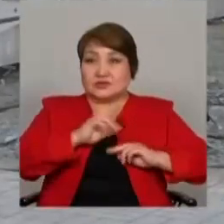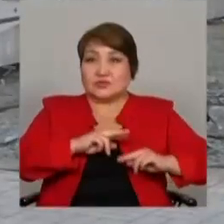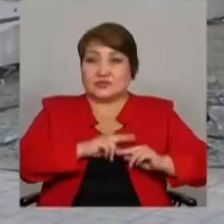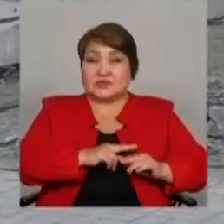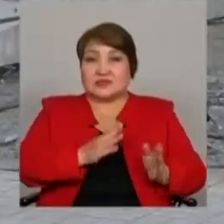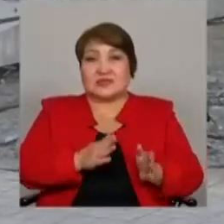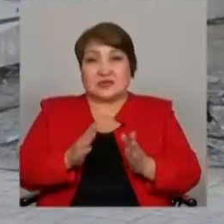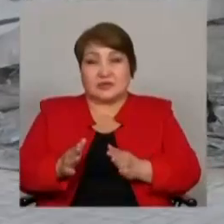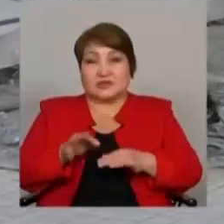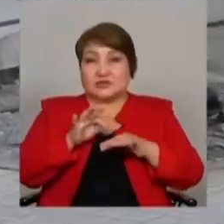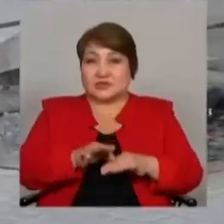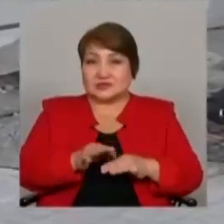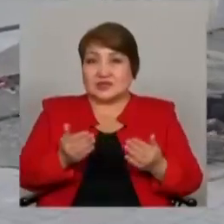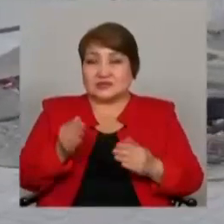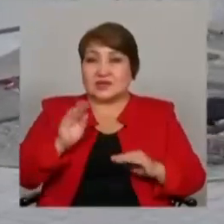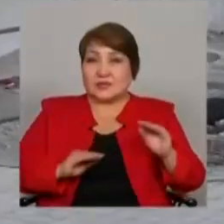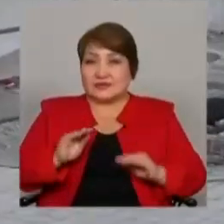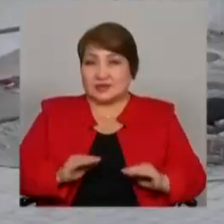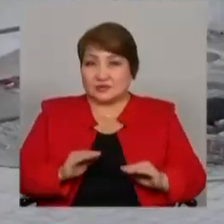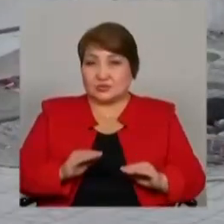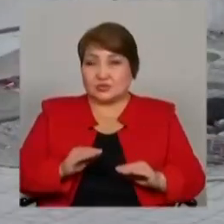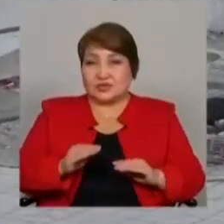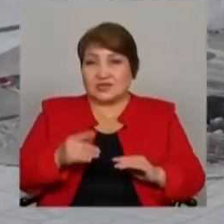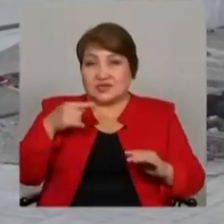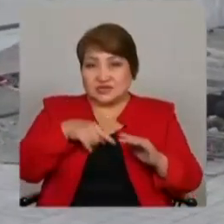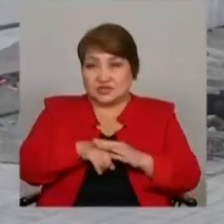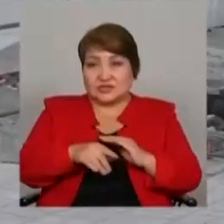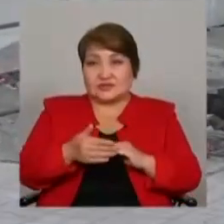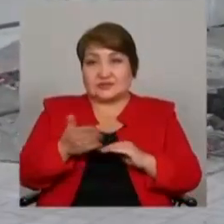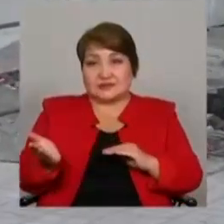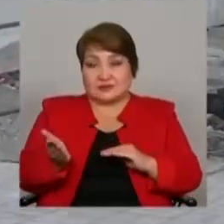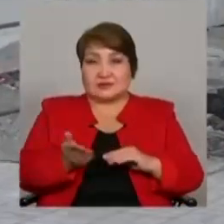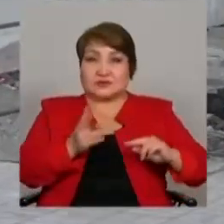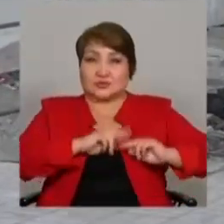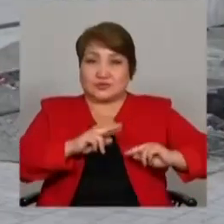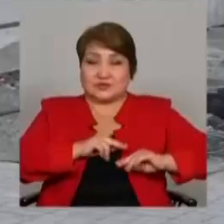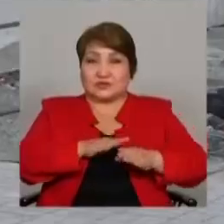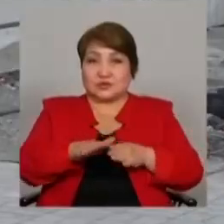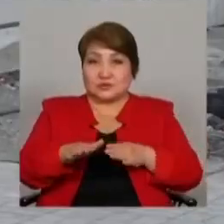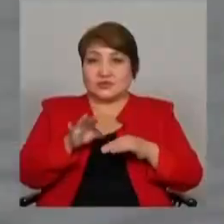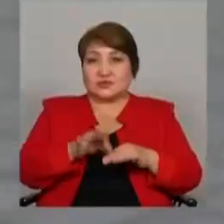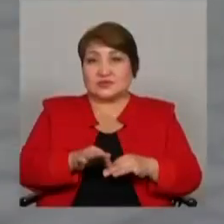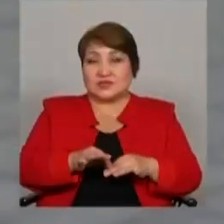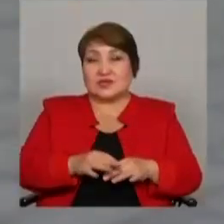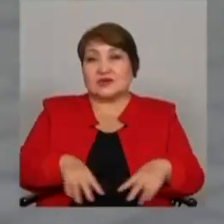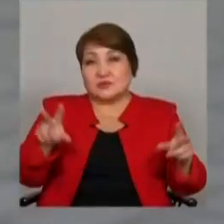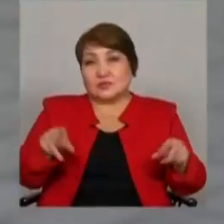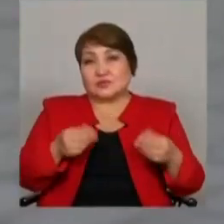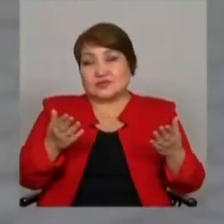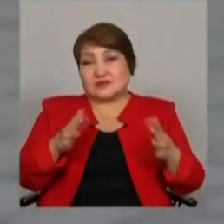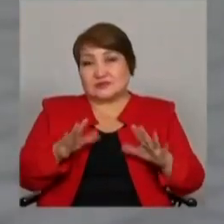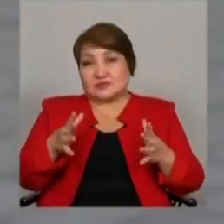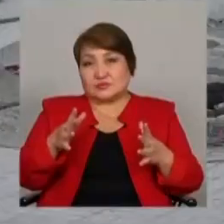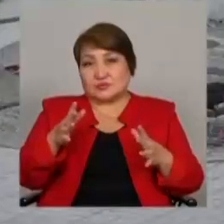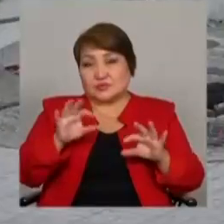бізде абаттандыру жұмыстары, ішкі және сыртқы құрылыс жұмыстары толығымен бұйырса, осы күзде бітіп қаламыз. Бізде әр